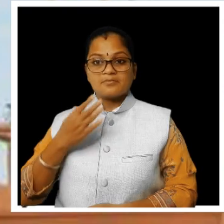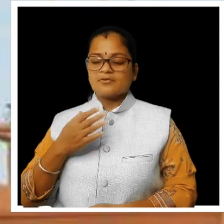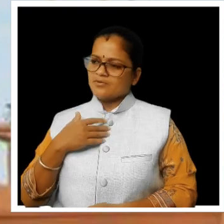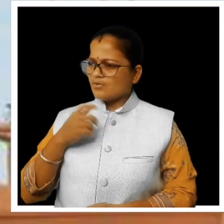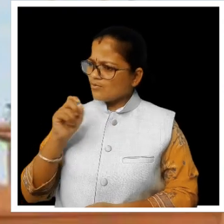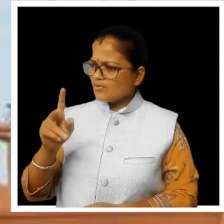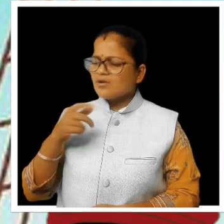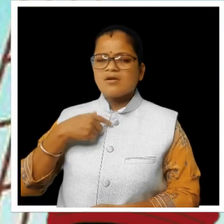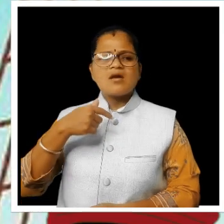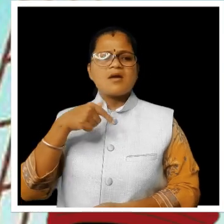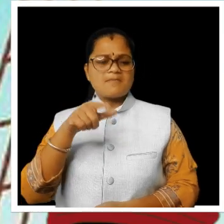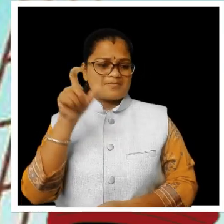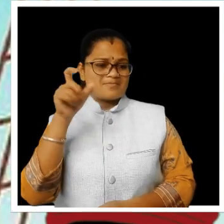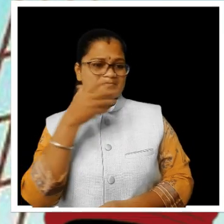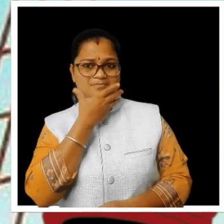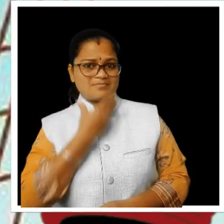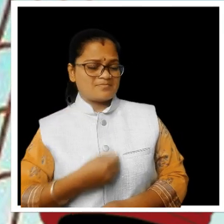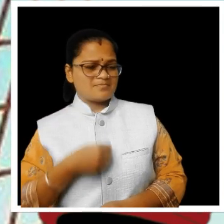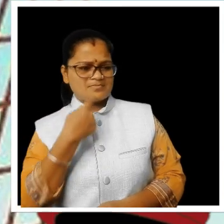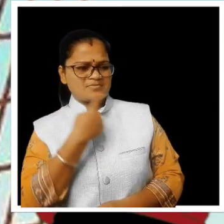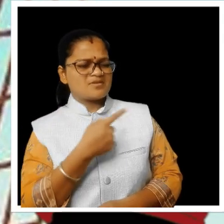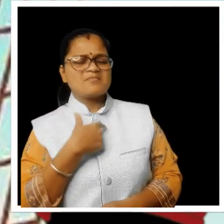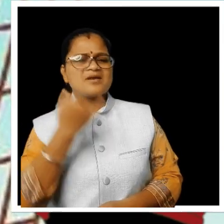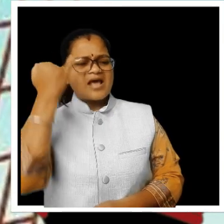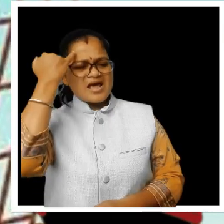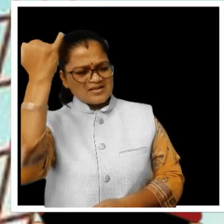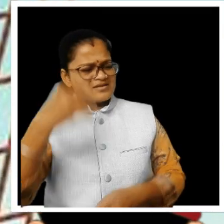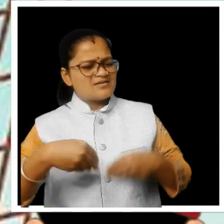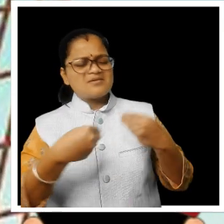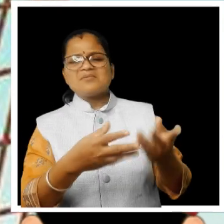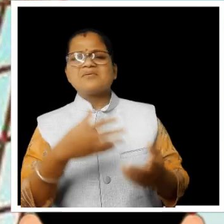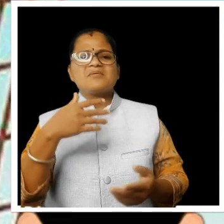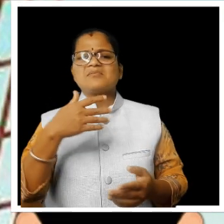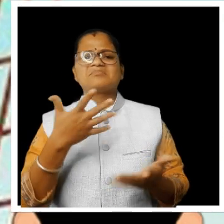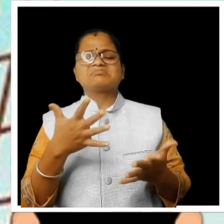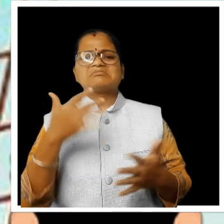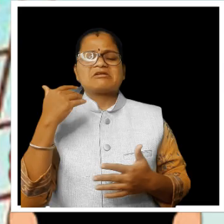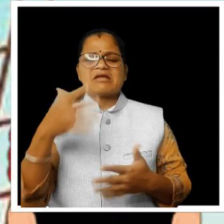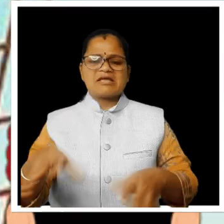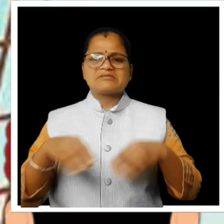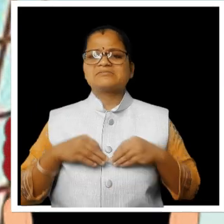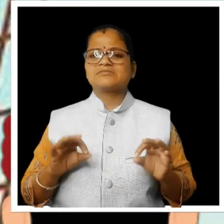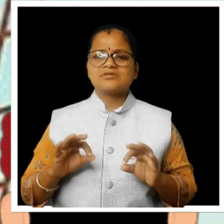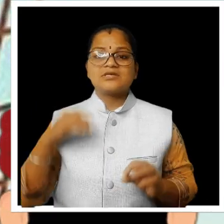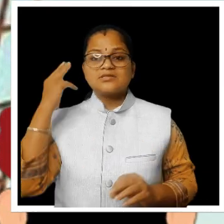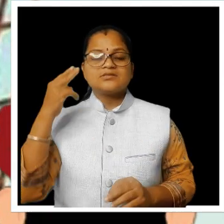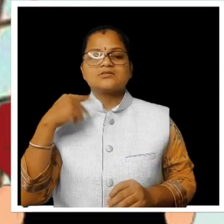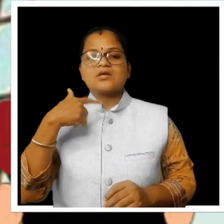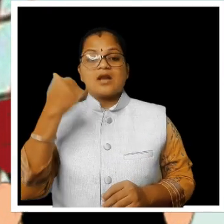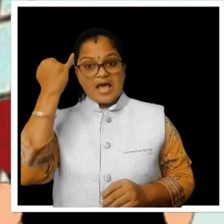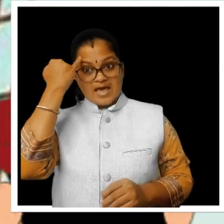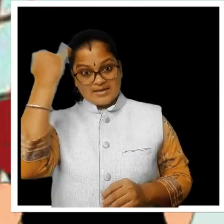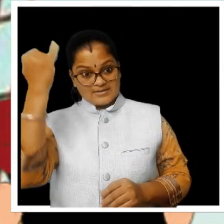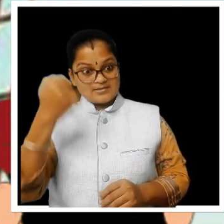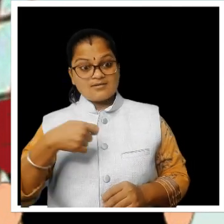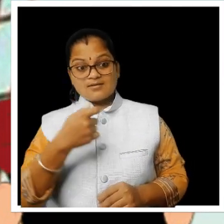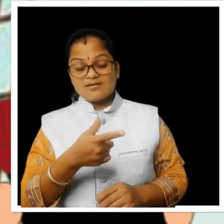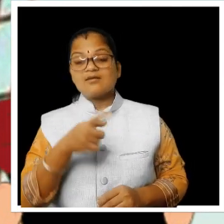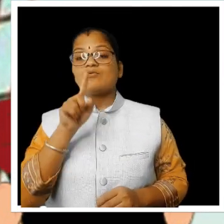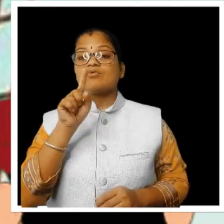ಆಗುತ್ತೆ. ಆಗ ಅವನು ಹೇಳ್ತಾನೆ, ಆದರೆ ಪ್ರಾಬ್ಲಮ್ ಏನು ಅಂದರೆ ನನ್ನ ಹತ್ರ ಯಾರೂ ಐಡಿಯಾಸ್ಗಳನ್ನ ತಗೋತಾನೆ ಇಲ್ಲ. ಯಾಕೆಂದರೆ ಒಂದು ಐಡಿಯಾಗೆ